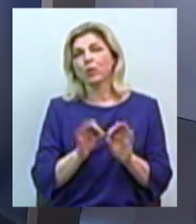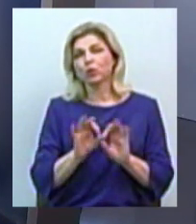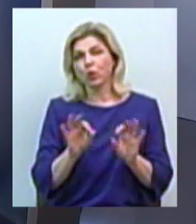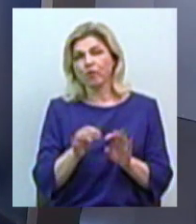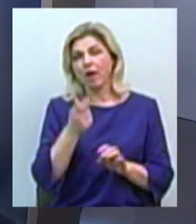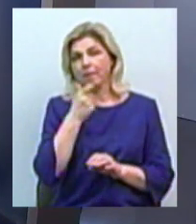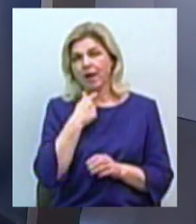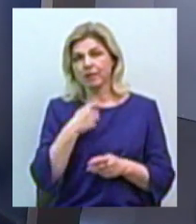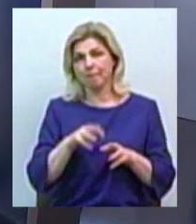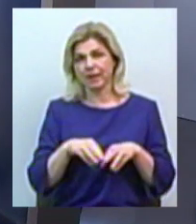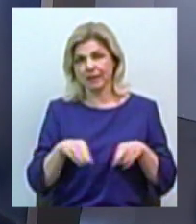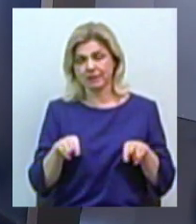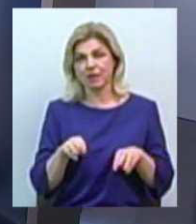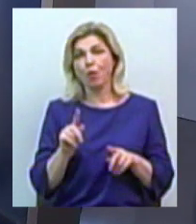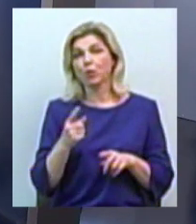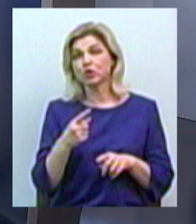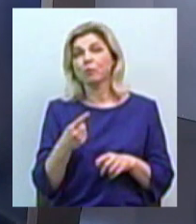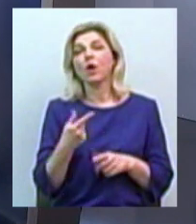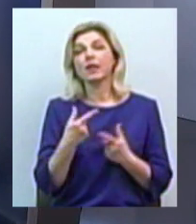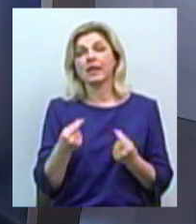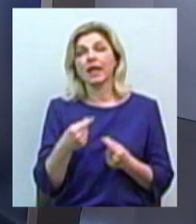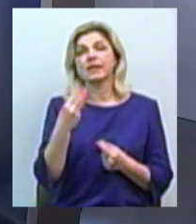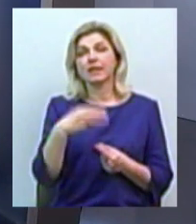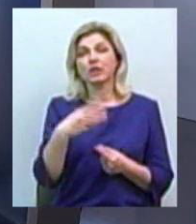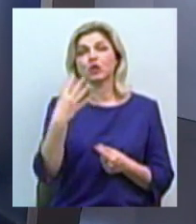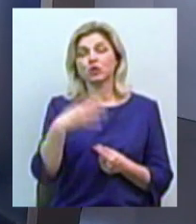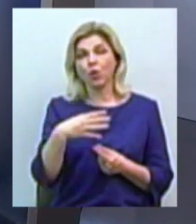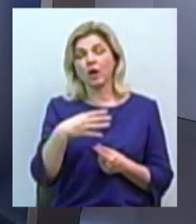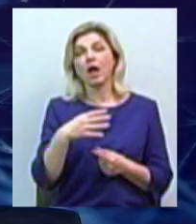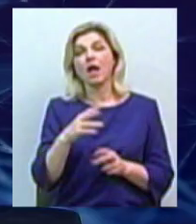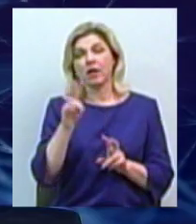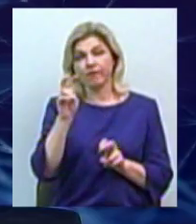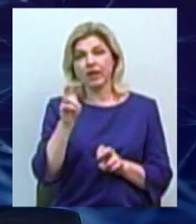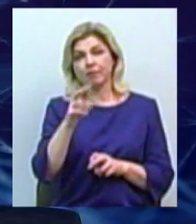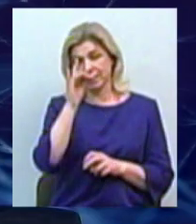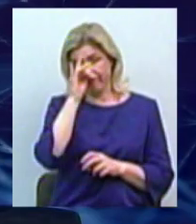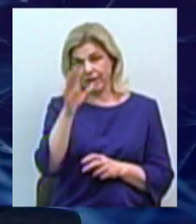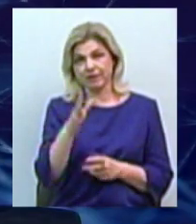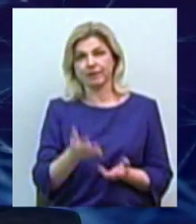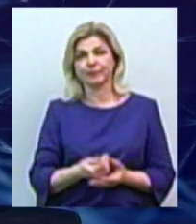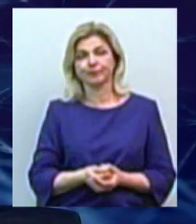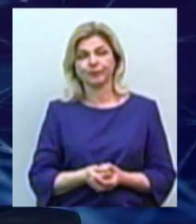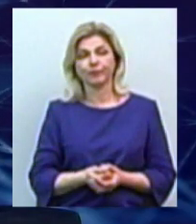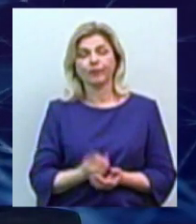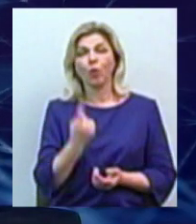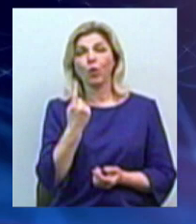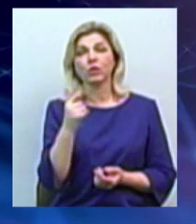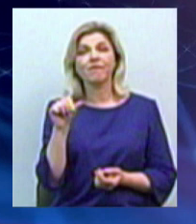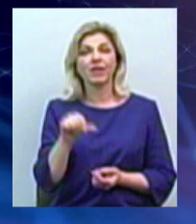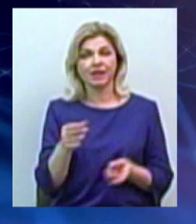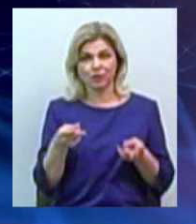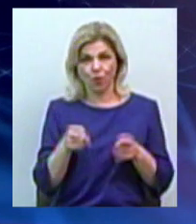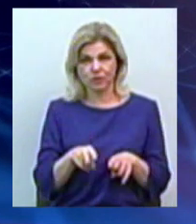Ну, на питання, чому, де ті 30-40 претендентів зі світовим ім'ям на порт Ольві? У нас одна хвилина. Тож